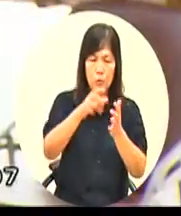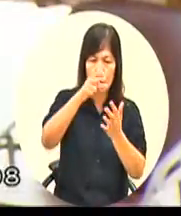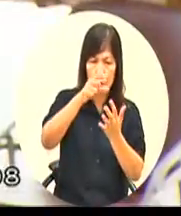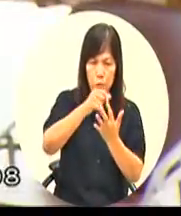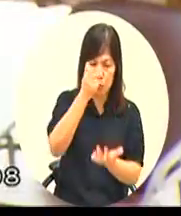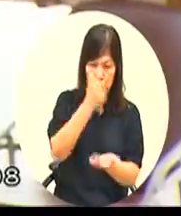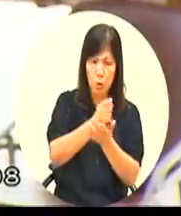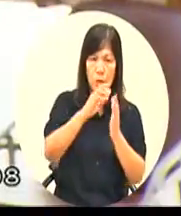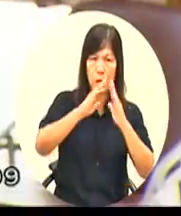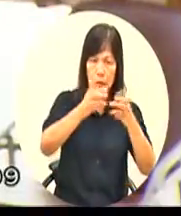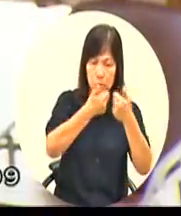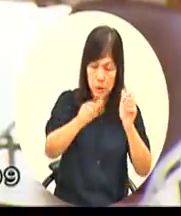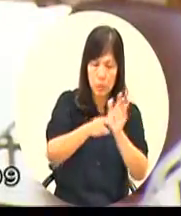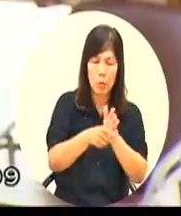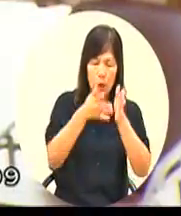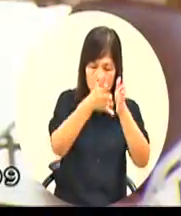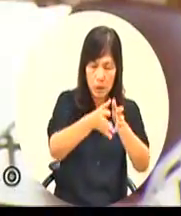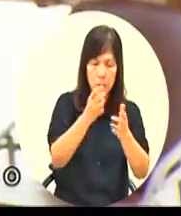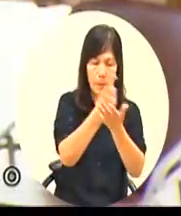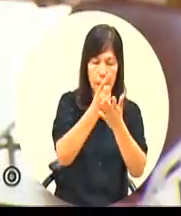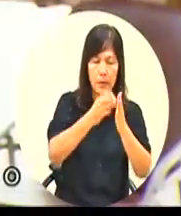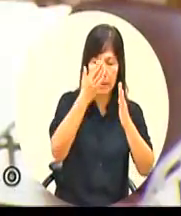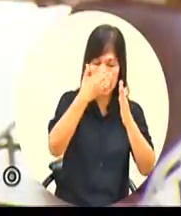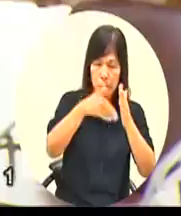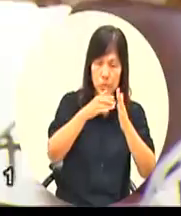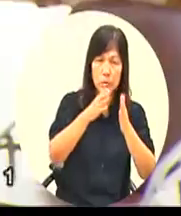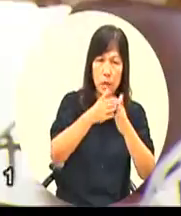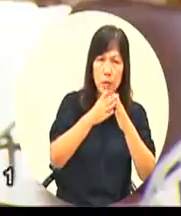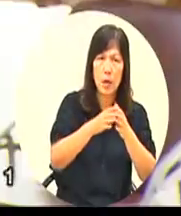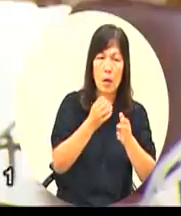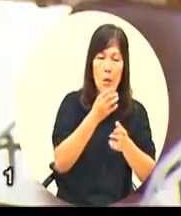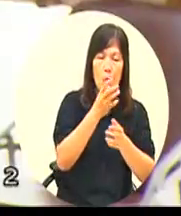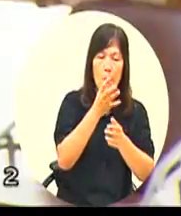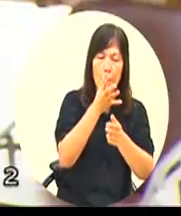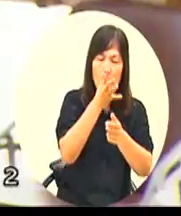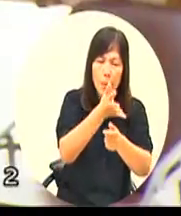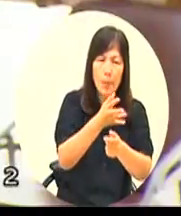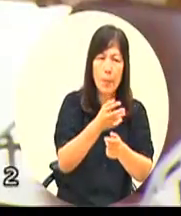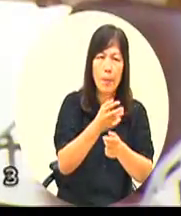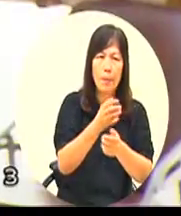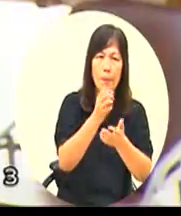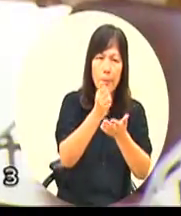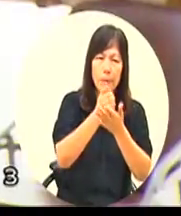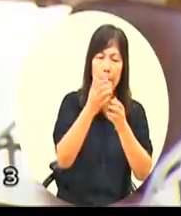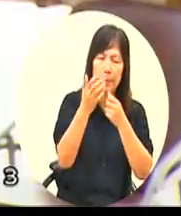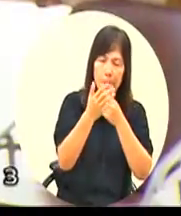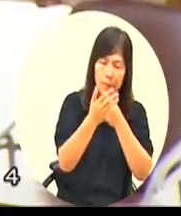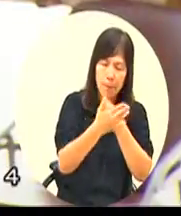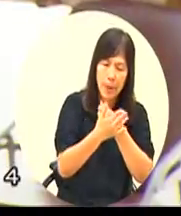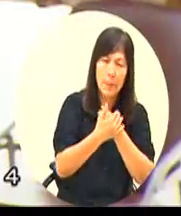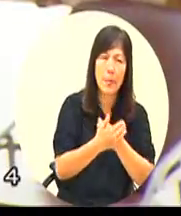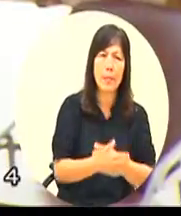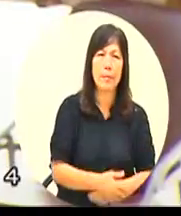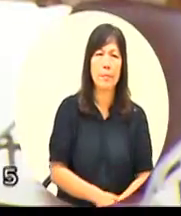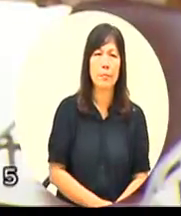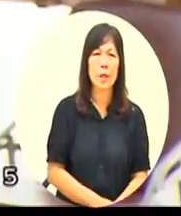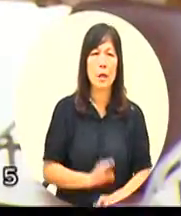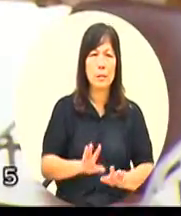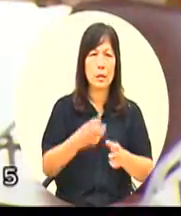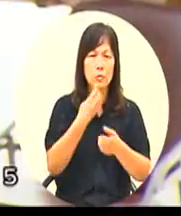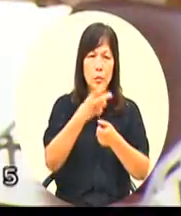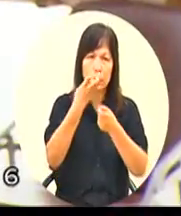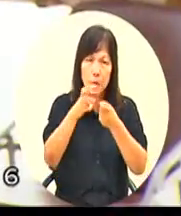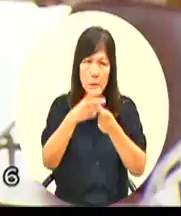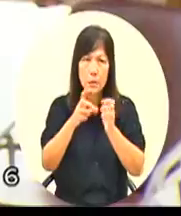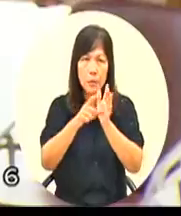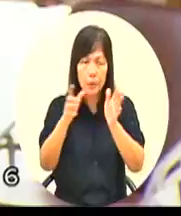岗的各级学校来做请命，因为我今天就三十分钟而已，我没